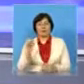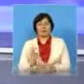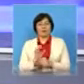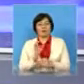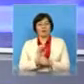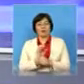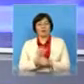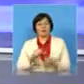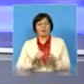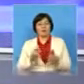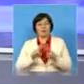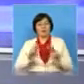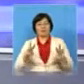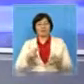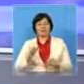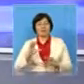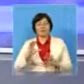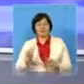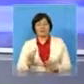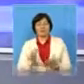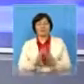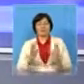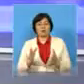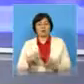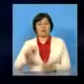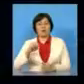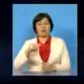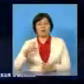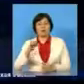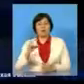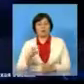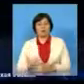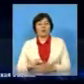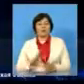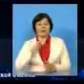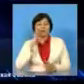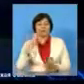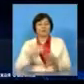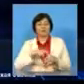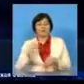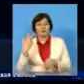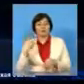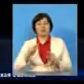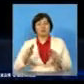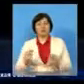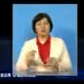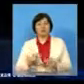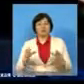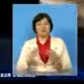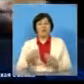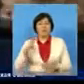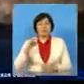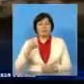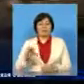официального представителя Министерства по чрезвычайным ситуациям Талгата Уале. В половине пятого утра в Департамент по чрезвычайным ситуациям